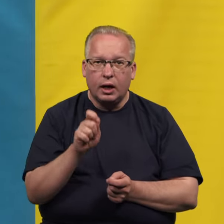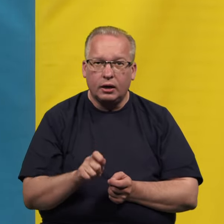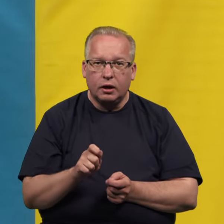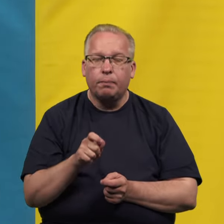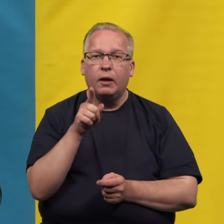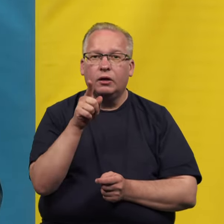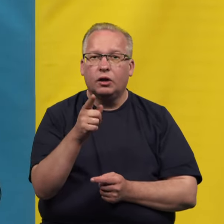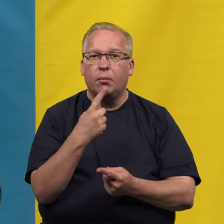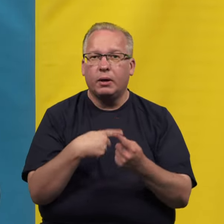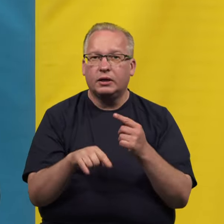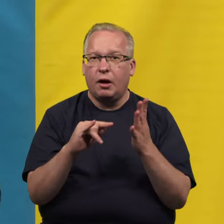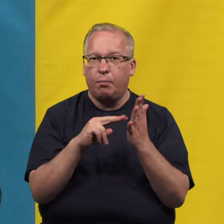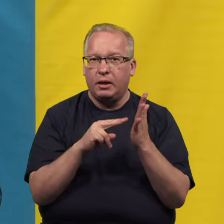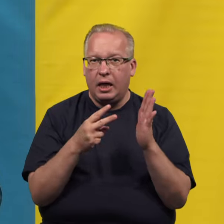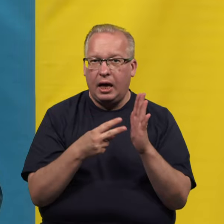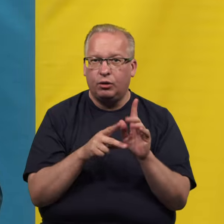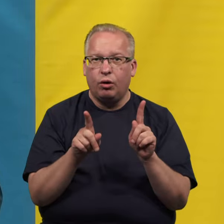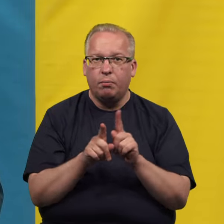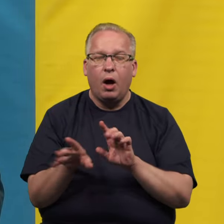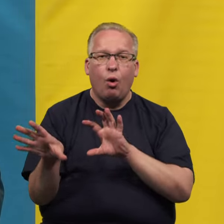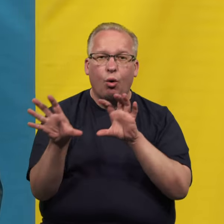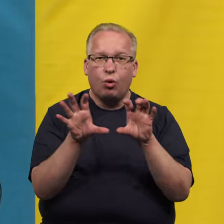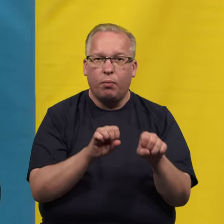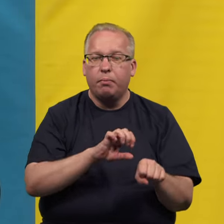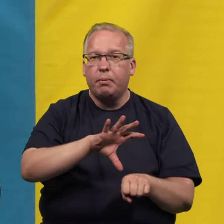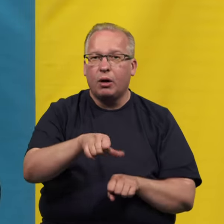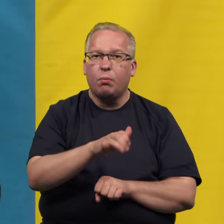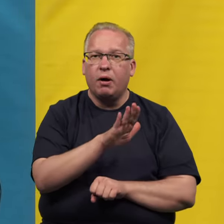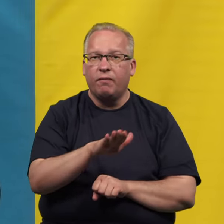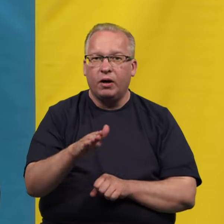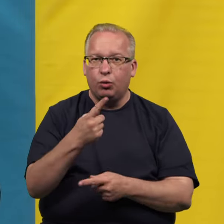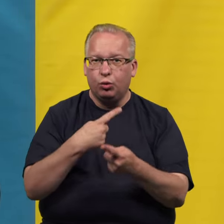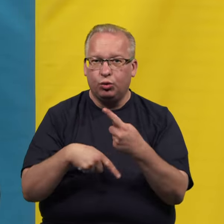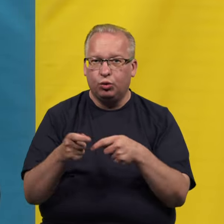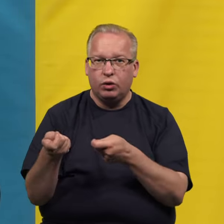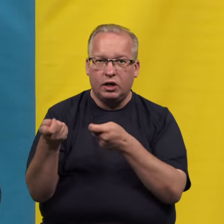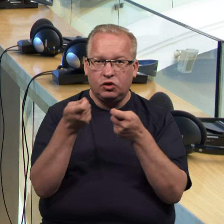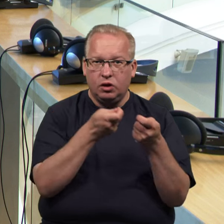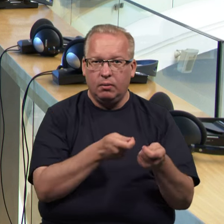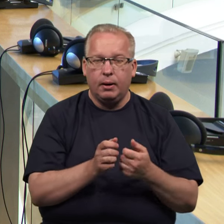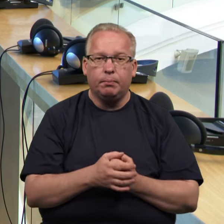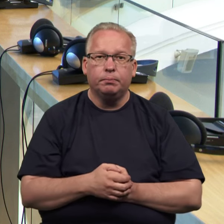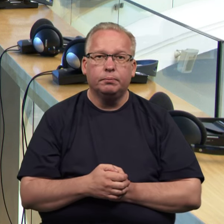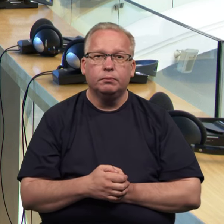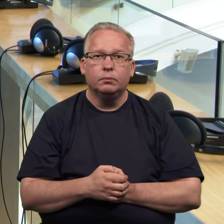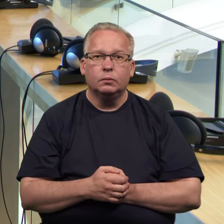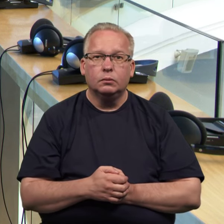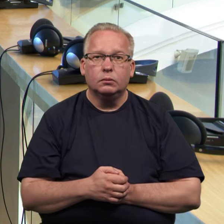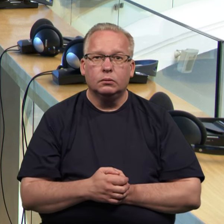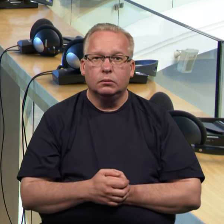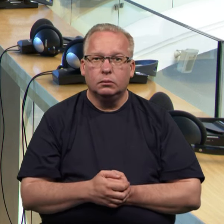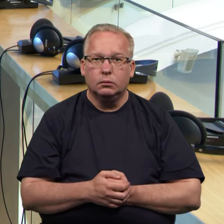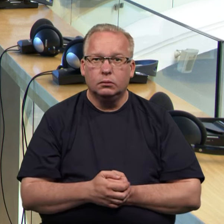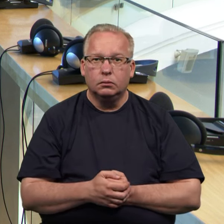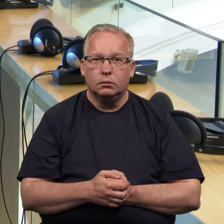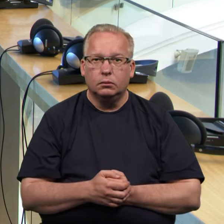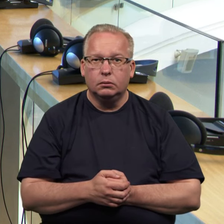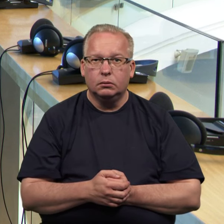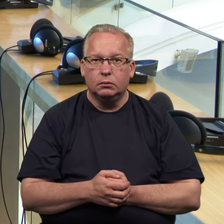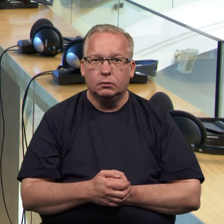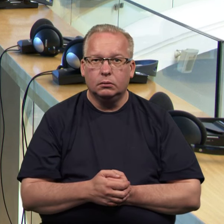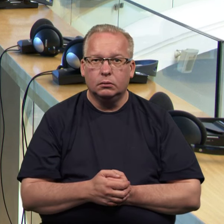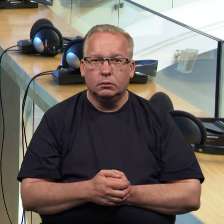atkūrimo ir atstatymo planą, taip pat ir okupantų pagrobtų vaikų sugrąžinimą. Deported and illegally adopted in Russia with an